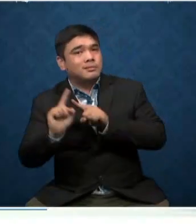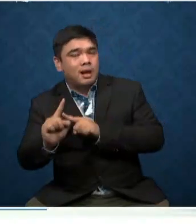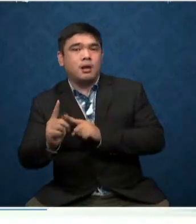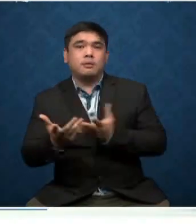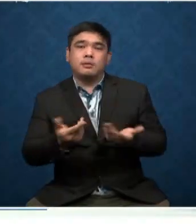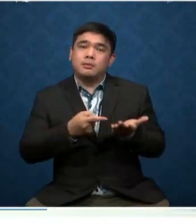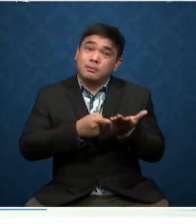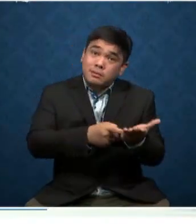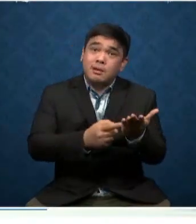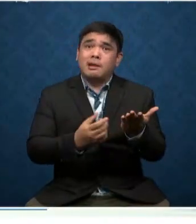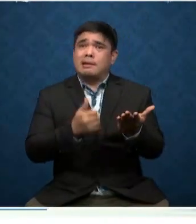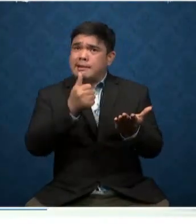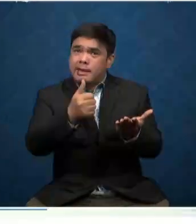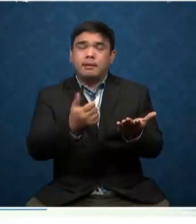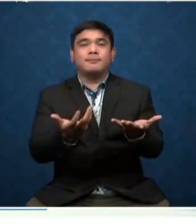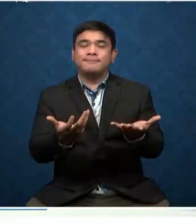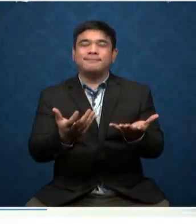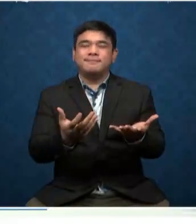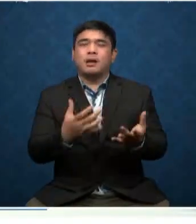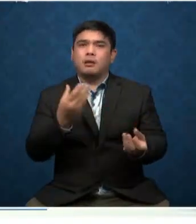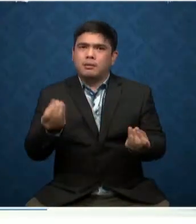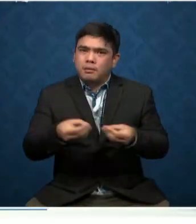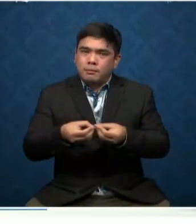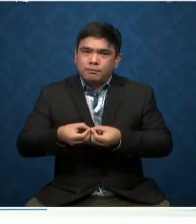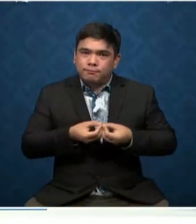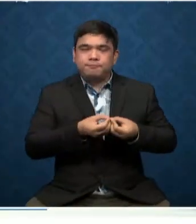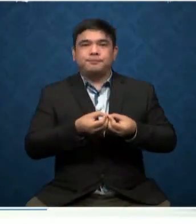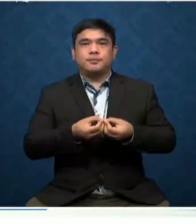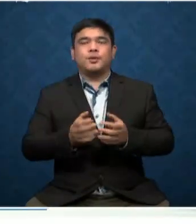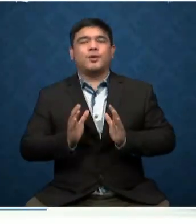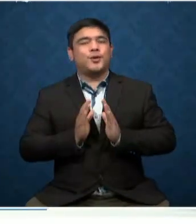ข้อเสนอแนะที่ดีนะเพื่อประกอบการพิจารณาเป็นสำคัญครับขอบพระคุณนะ